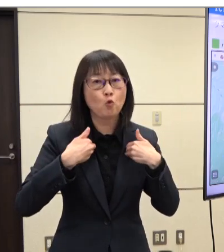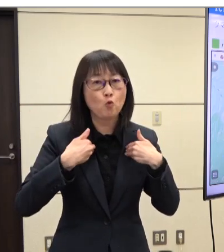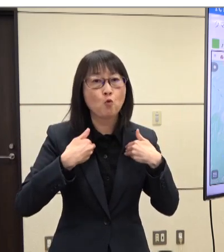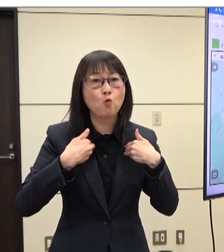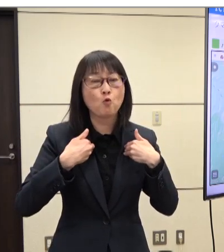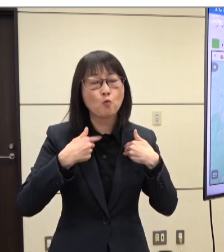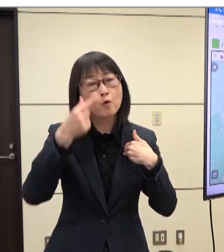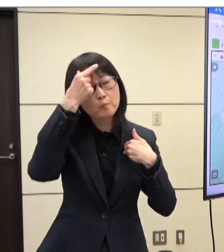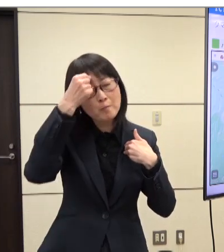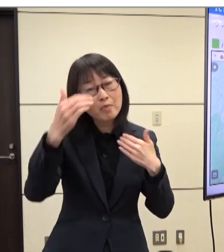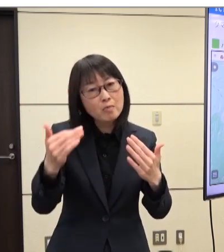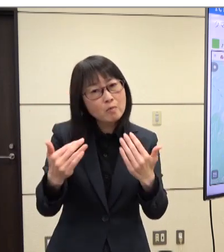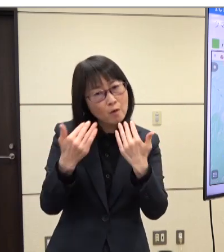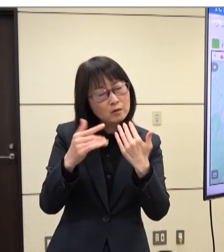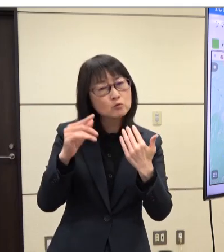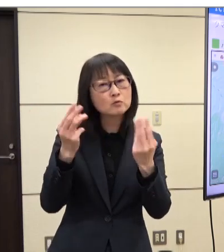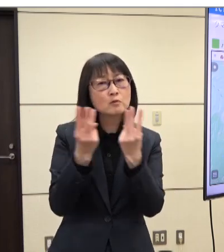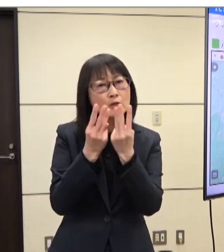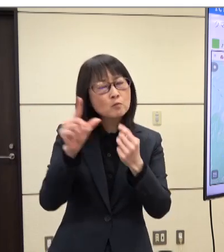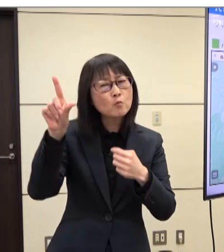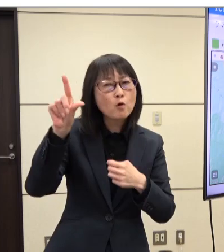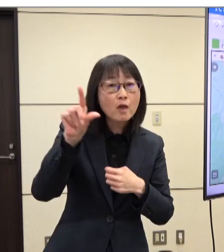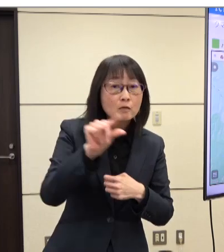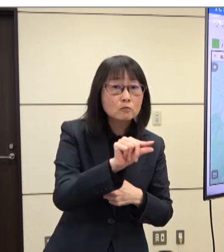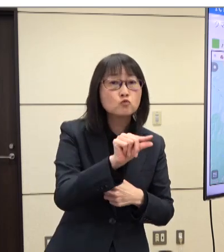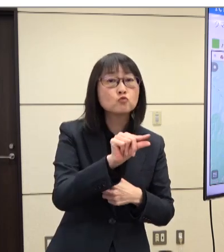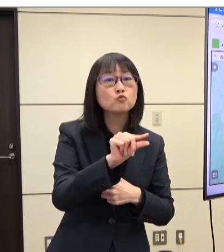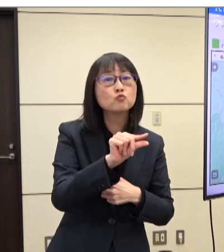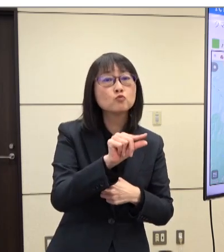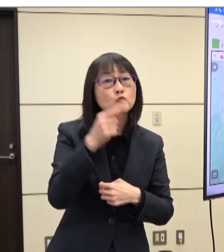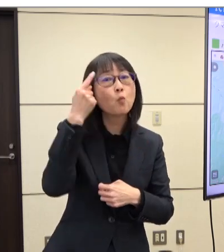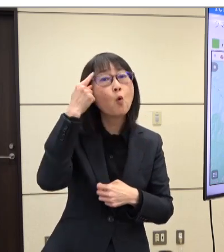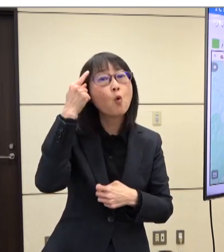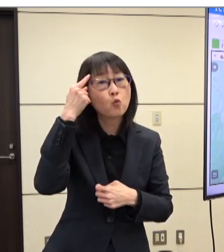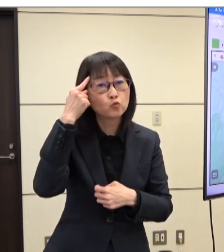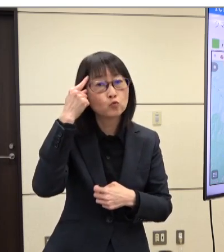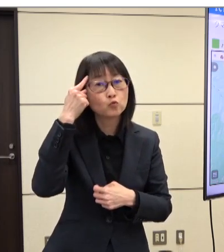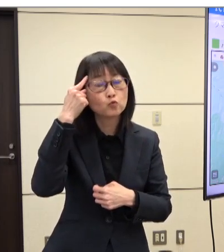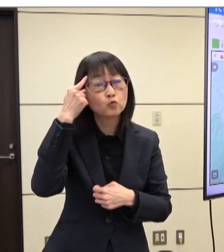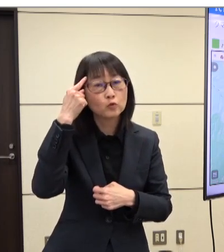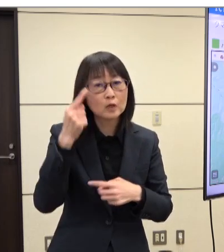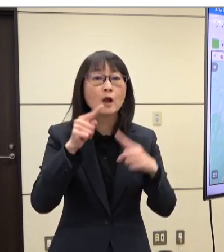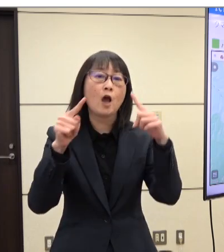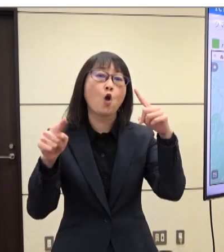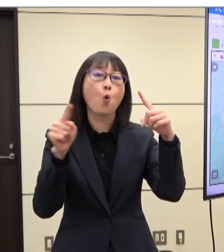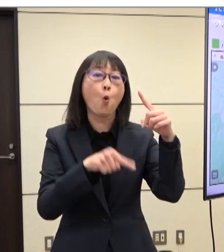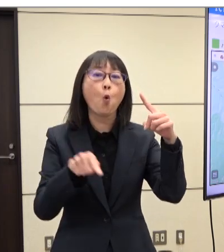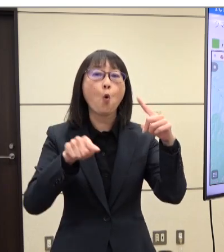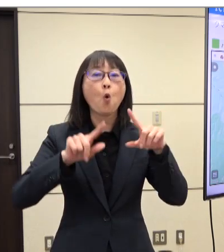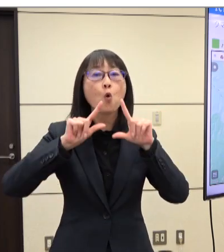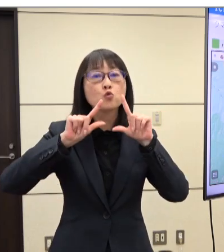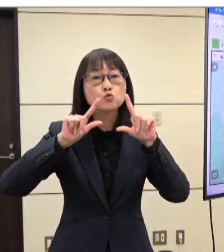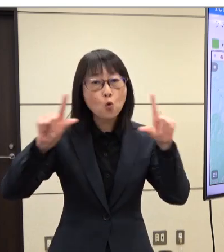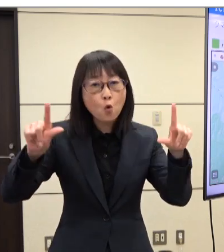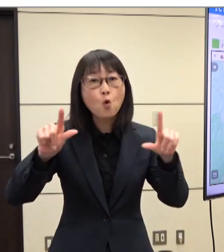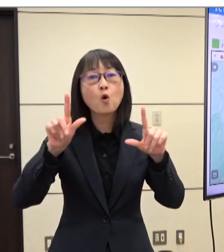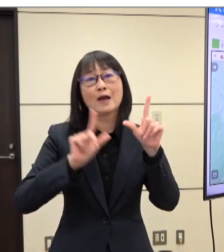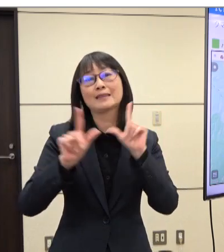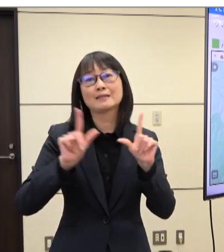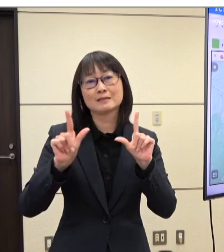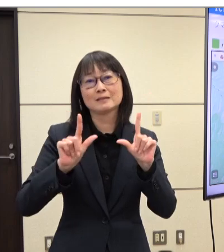ふうに考えますので、その点では今回こういう形でオープンにしたということです。 ありがとうございます。